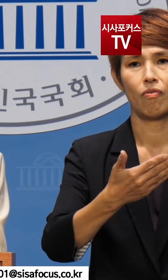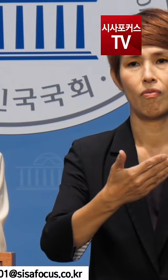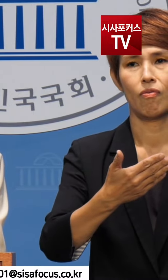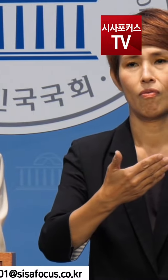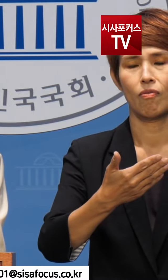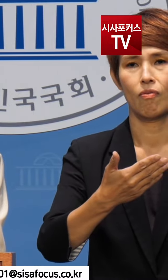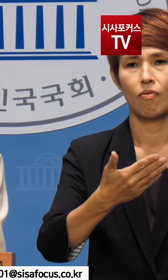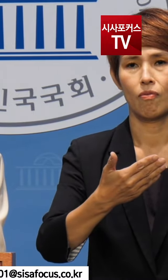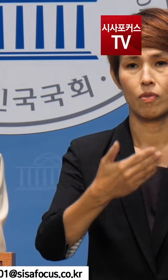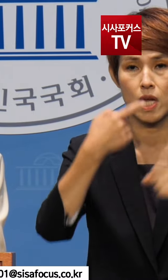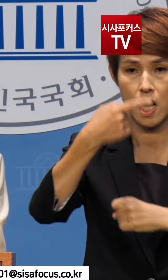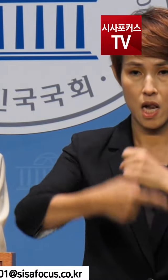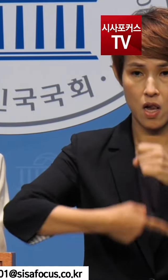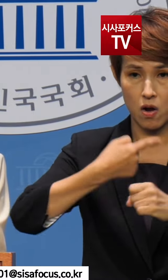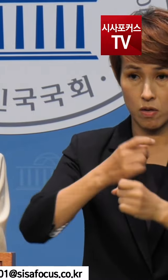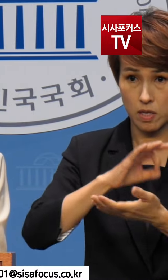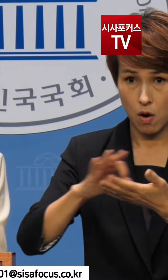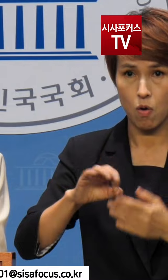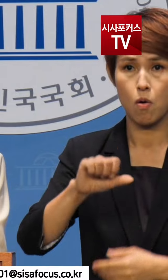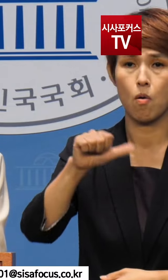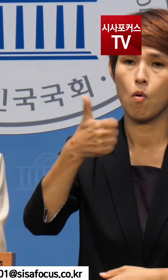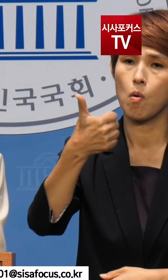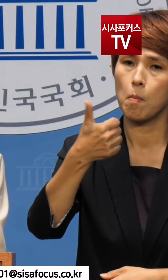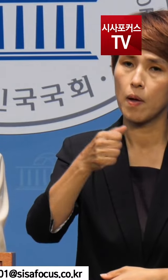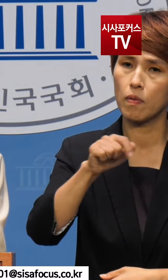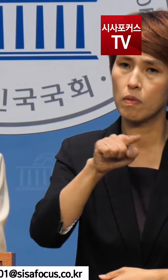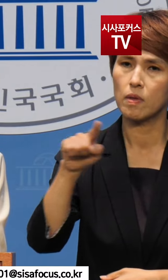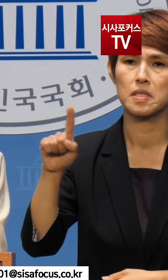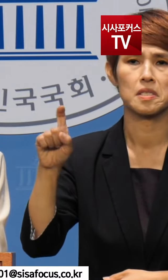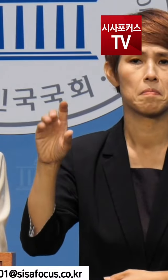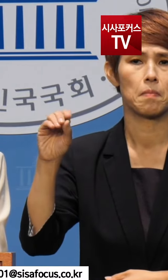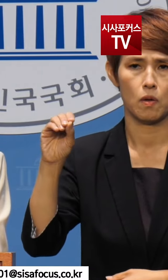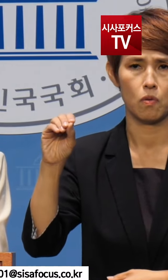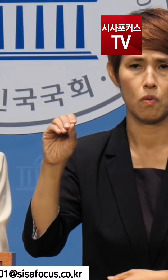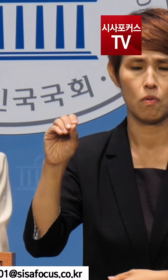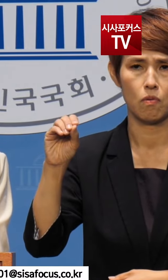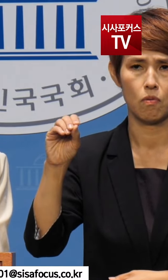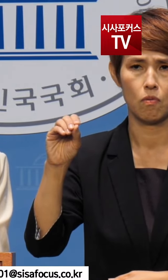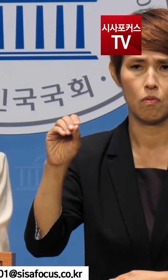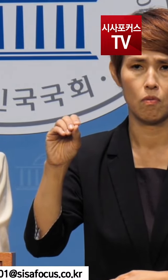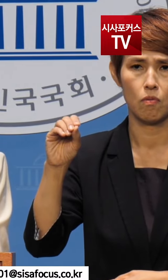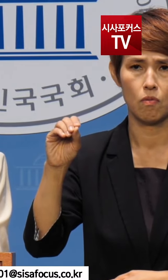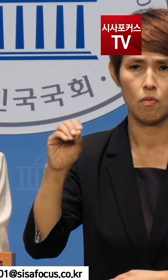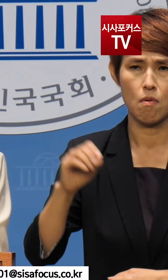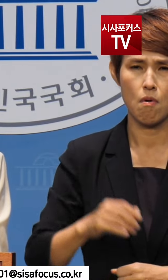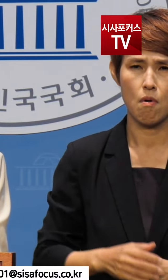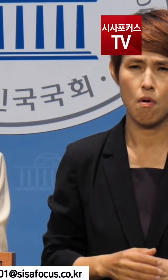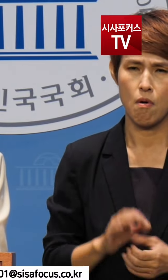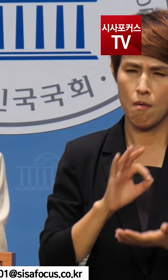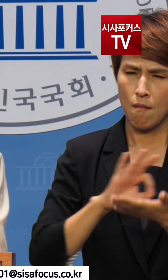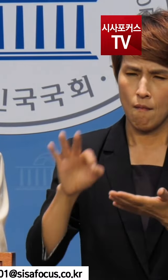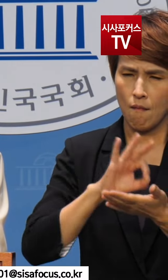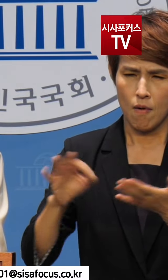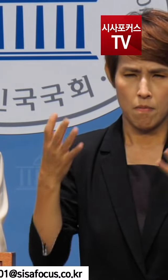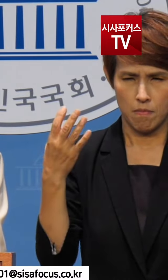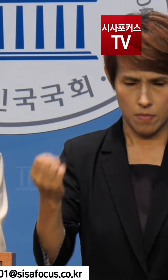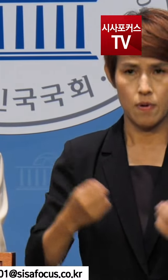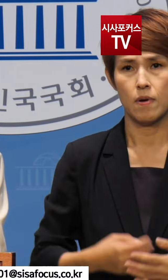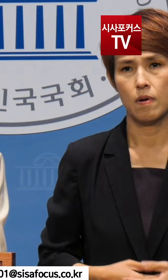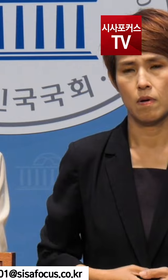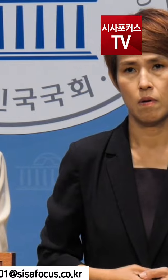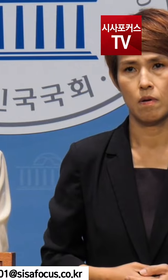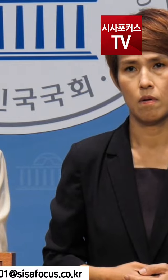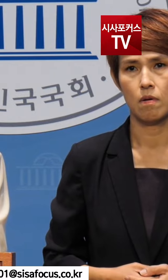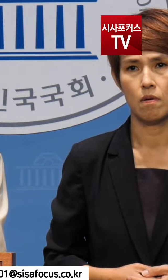한 권에 약 9천 원, 1년 구독료 약 5만에서 10만 원으로 전체로 하면 수조 원이 예상이 됩니다.